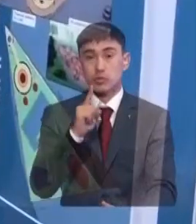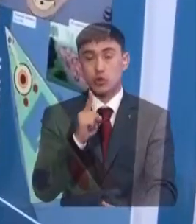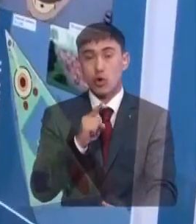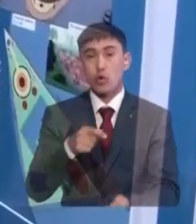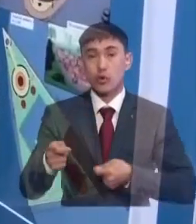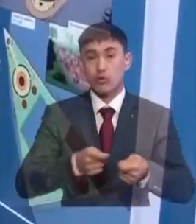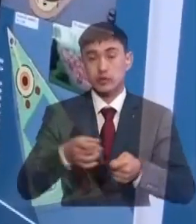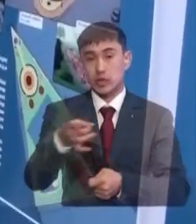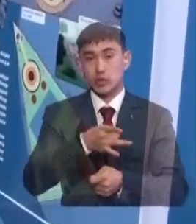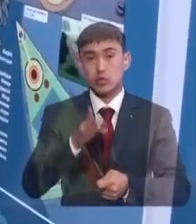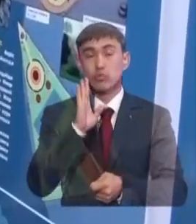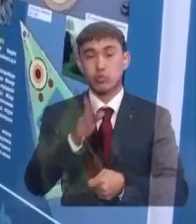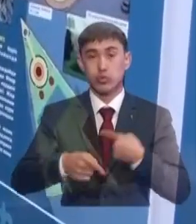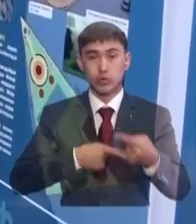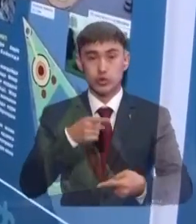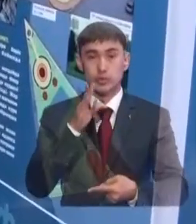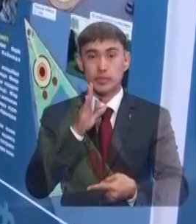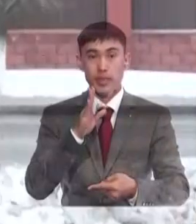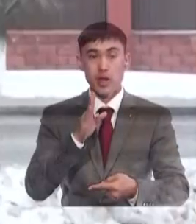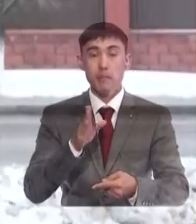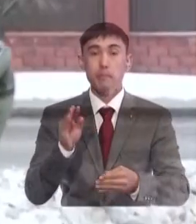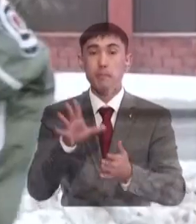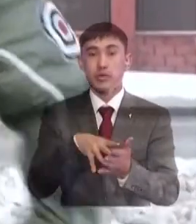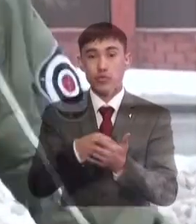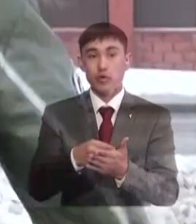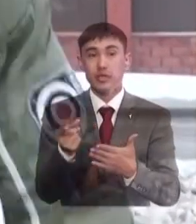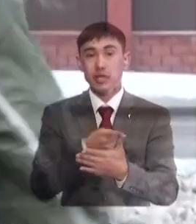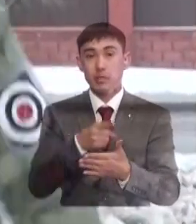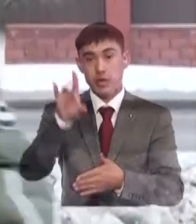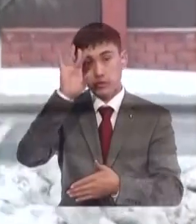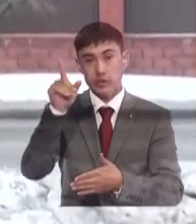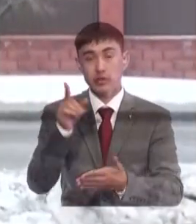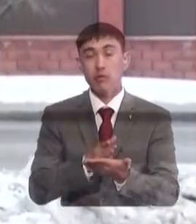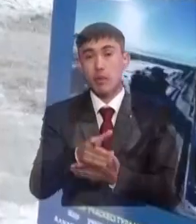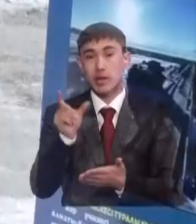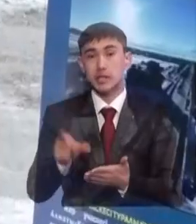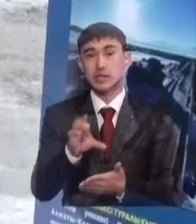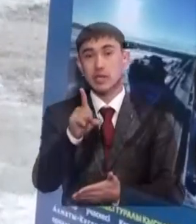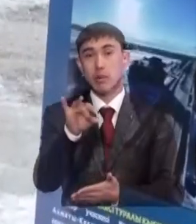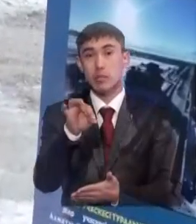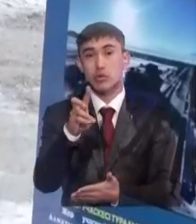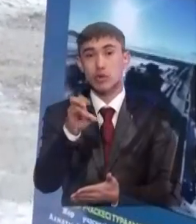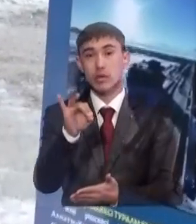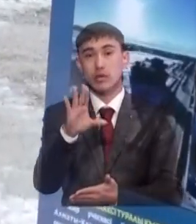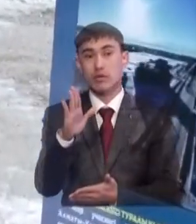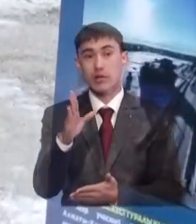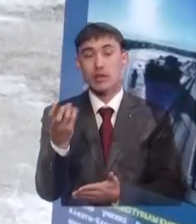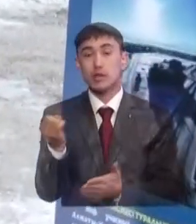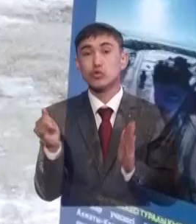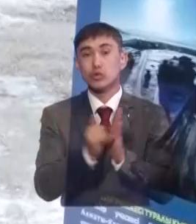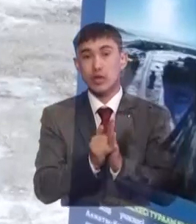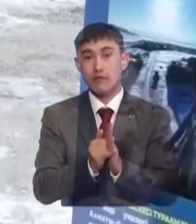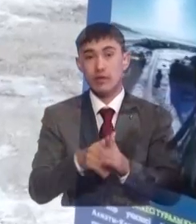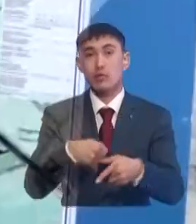что руководство района в скором будущем намерено присвоить объекту имя известного политика Заманбека Нуркадилова, а также установить